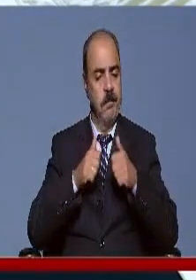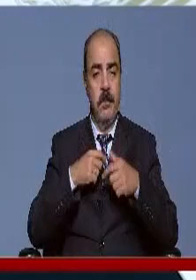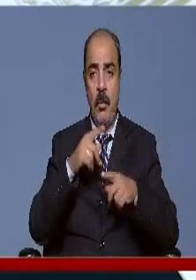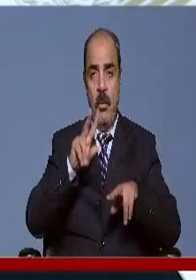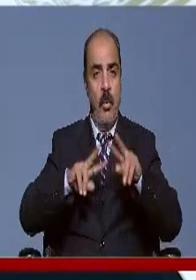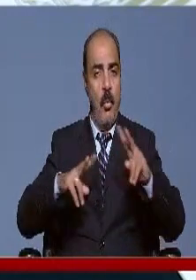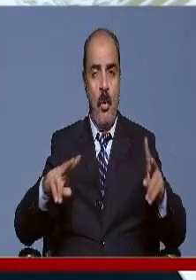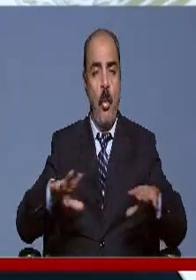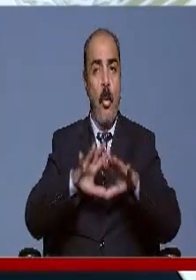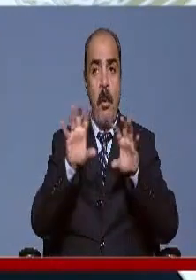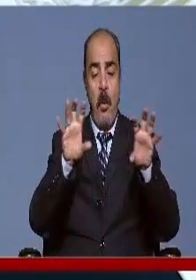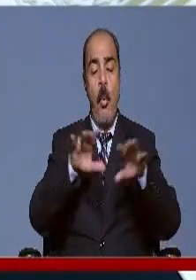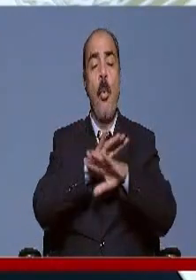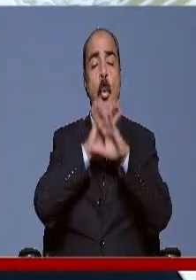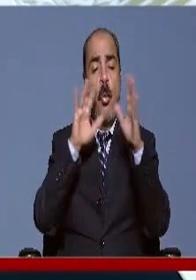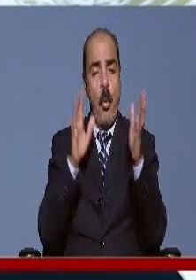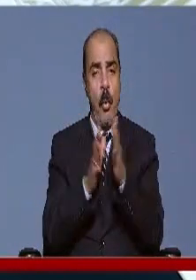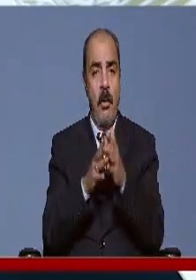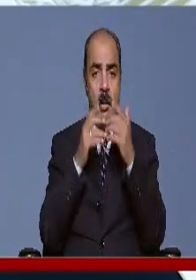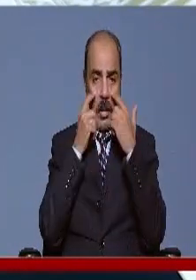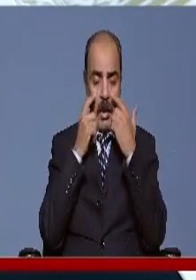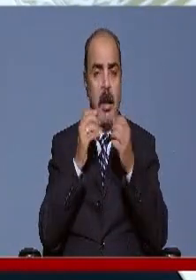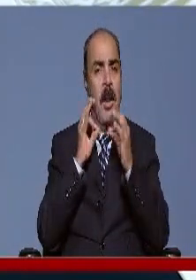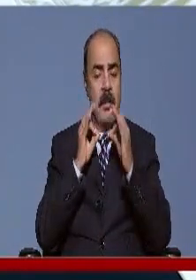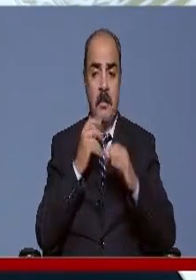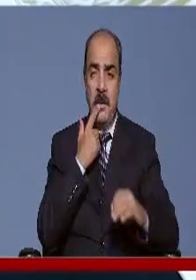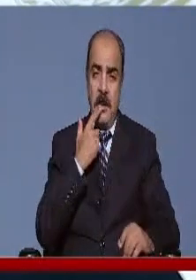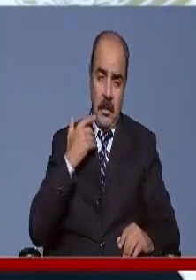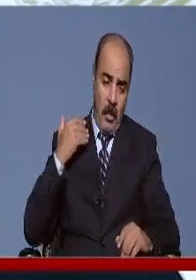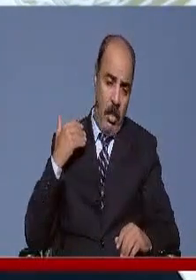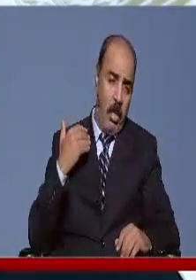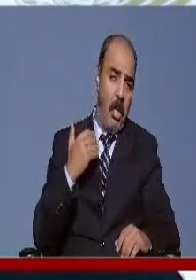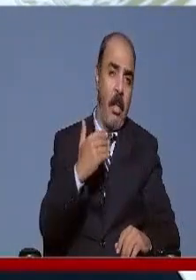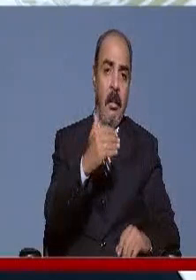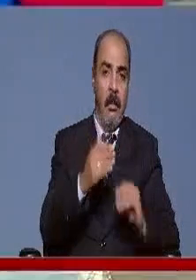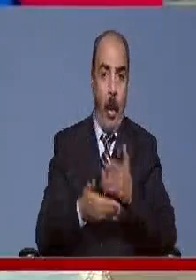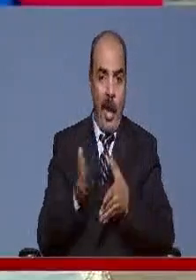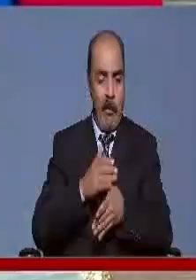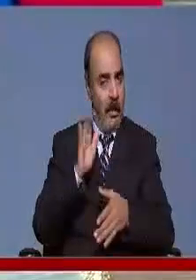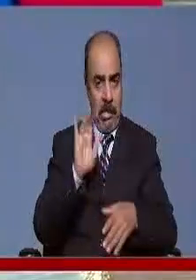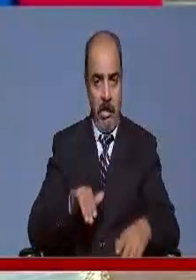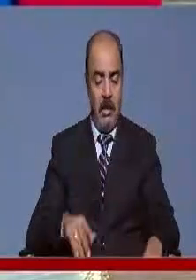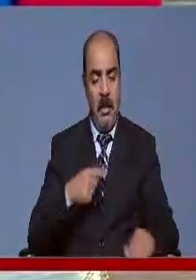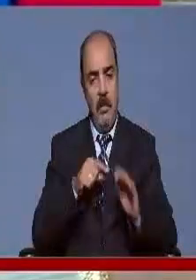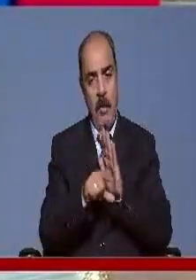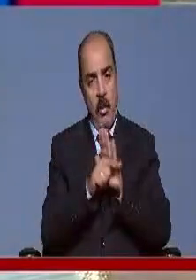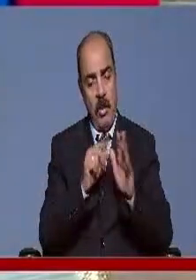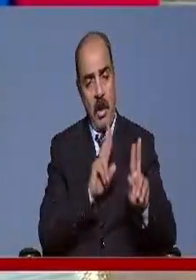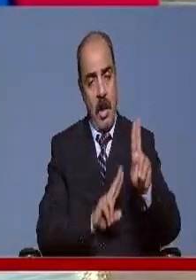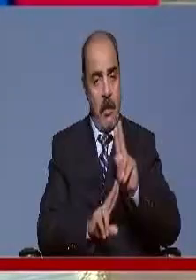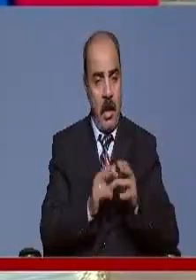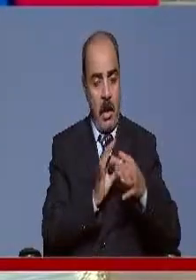المستويات بدول مختلفه هذا الامر بيتطلب سنوات طويله جدا. ويمكن ده ايضا من ضمن الموضوعات اللي احنا تحدثنا فيها